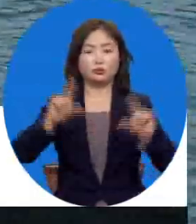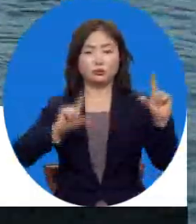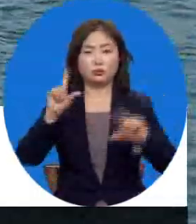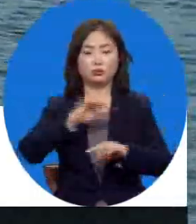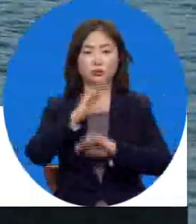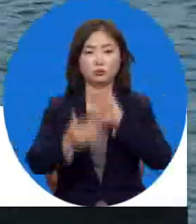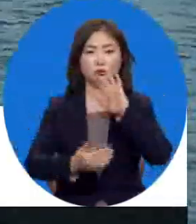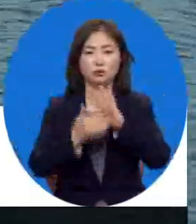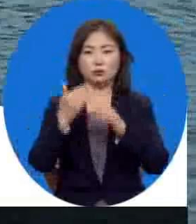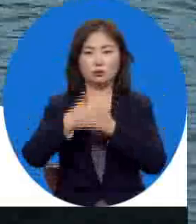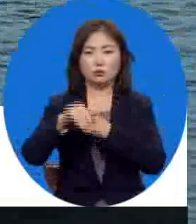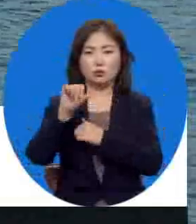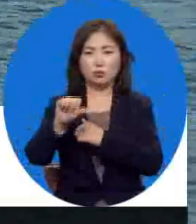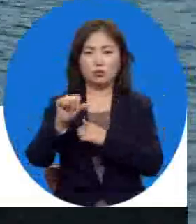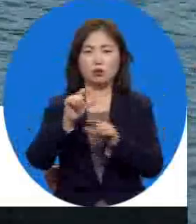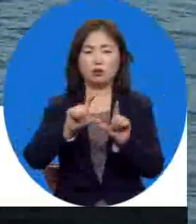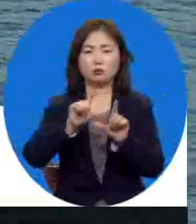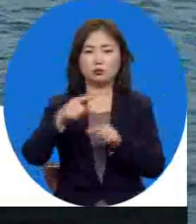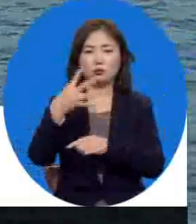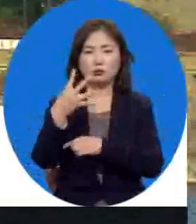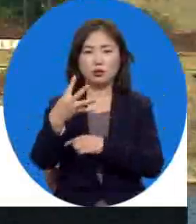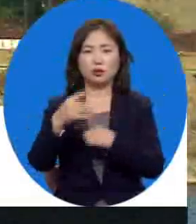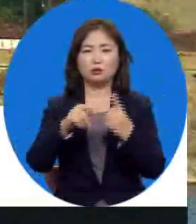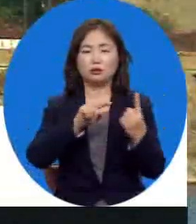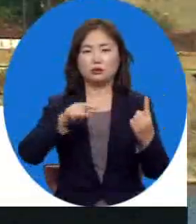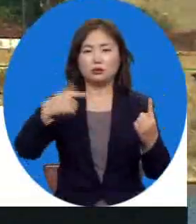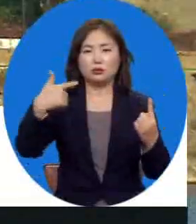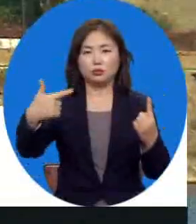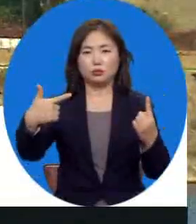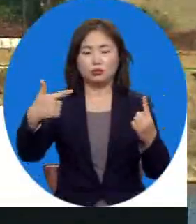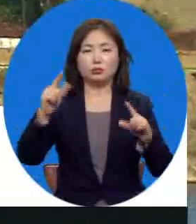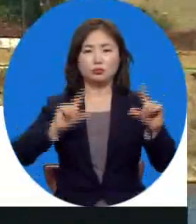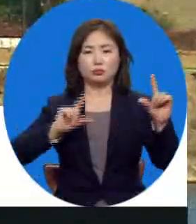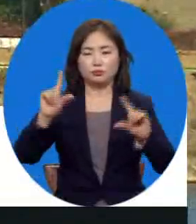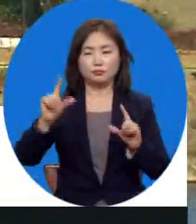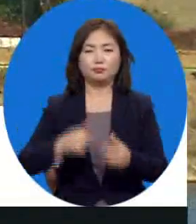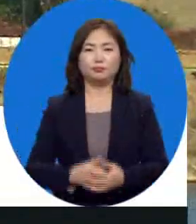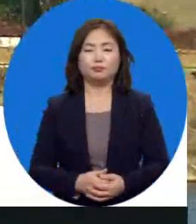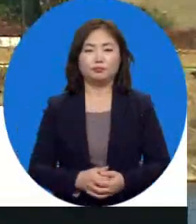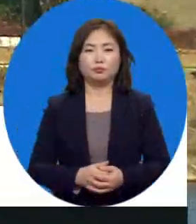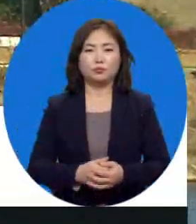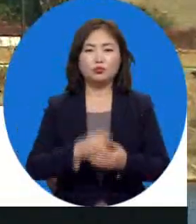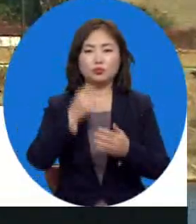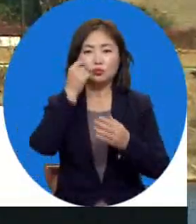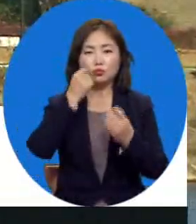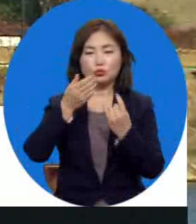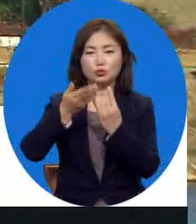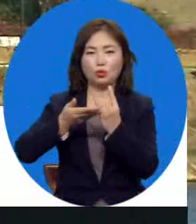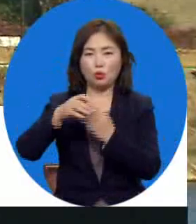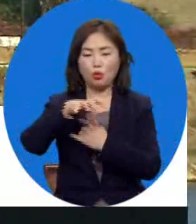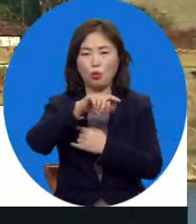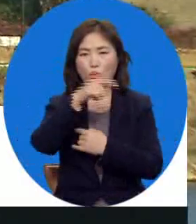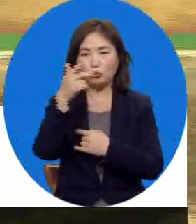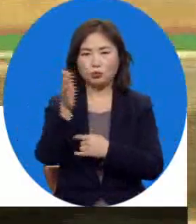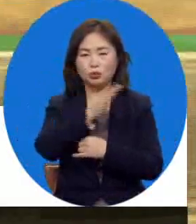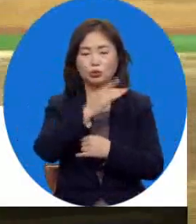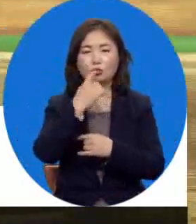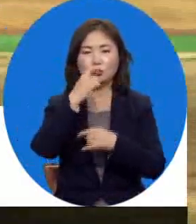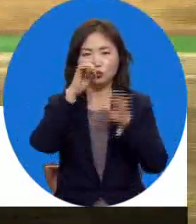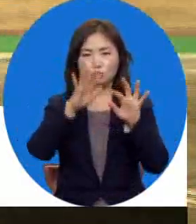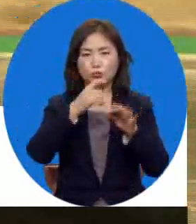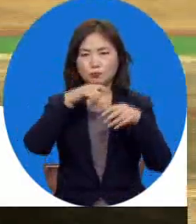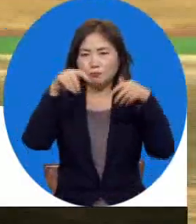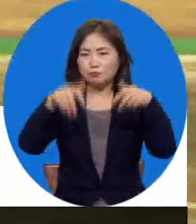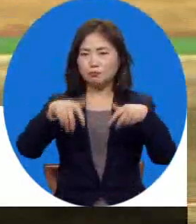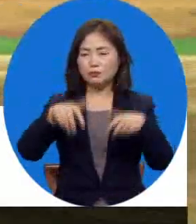기록했습니다. 낮 최고 기온은 대구가 5도, 안동이 4도 등 1도에서 6도에 머물겠고, 울릉도와 독도에는 오후부터 눈이나